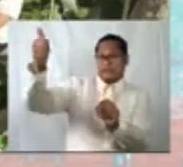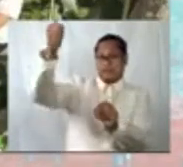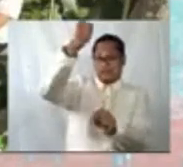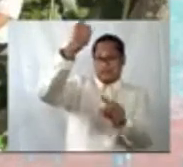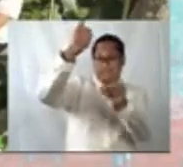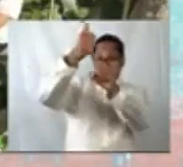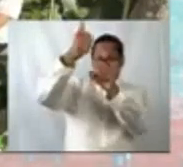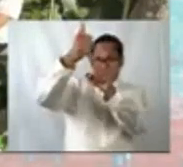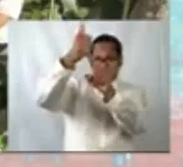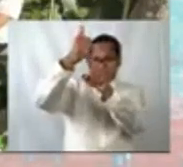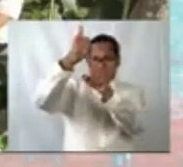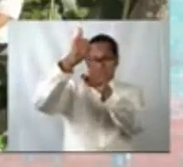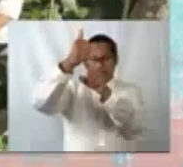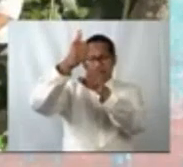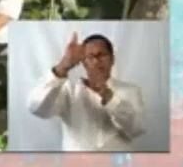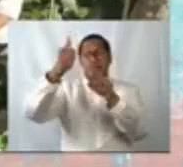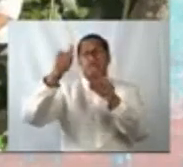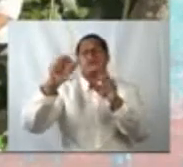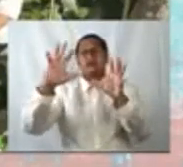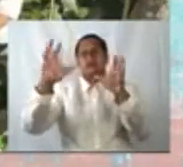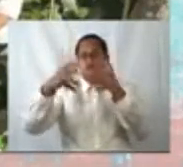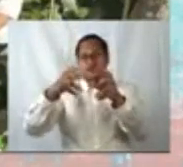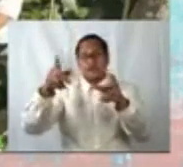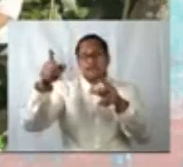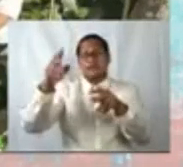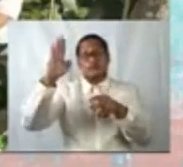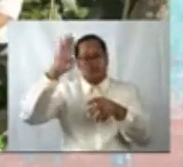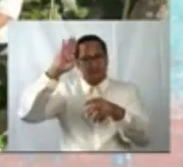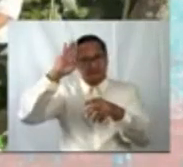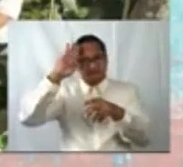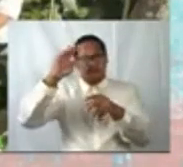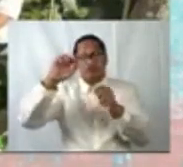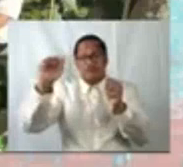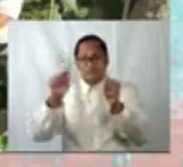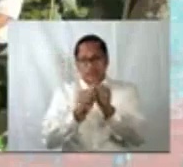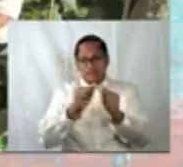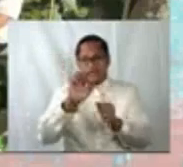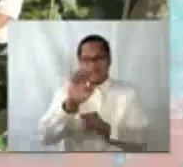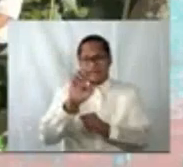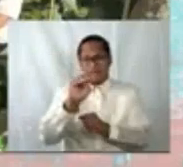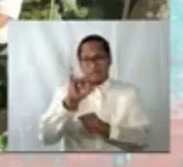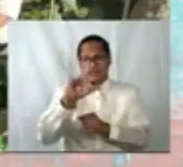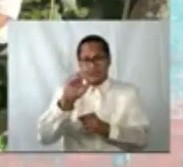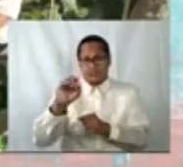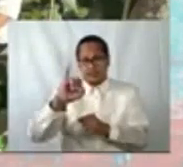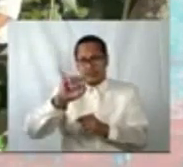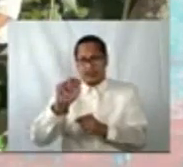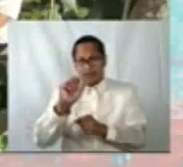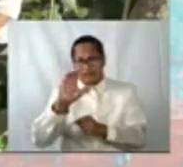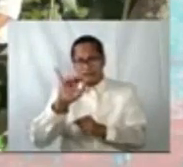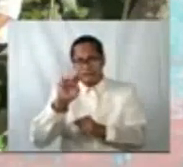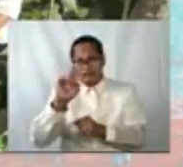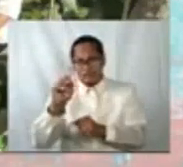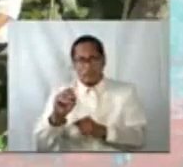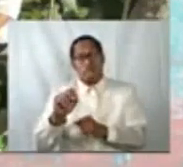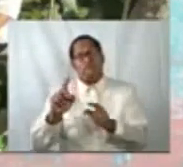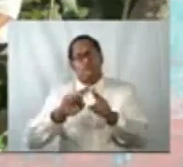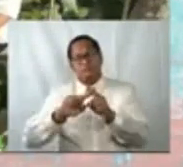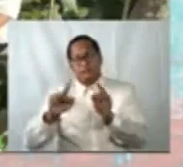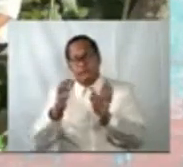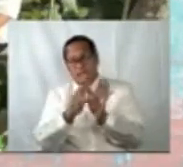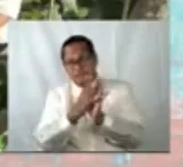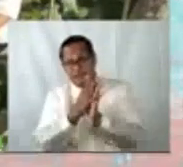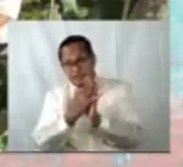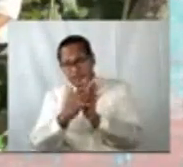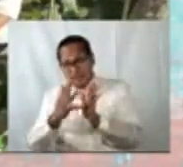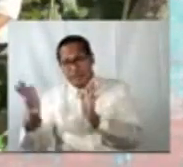yung sanggunian ni Bonifacio kasama si Emilio Jacinto bilang kalihim, no? Pero eventually magkakaroon